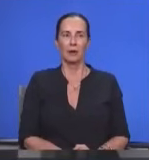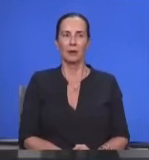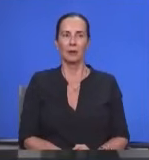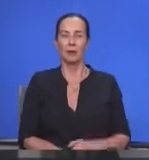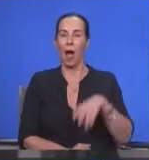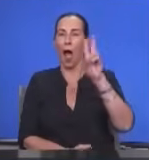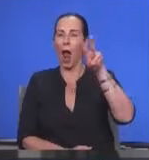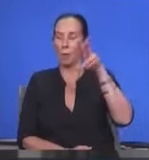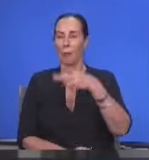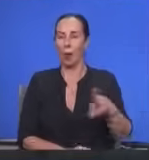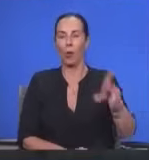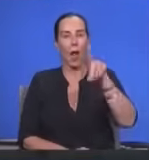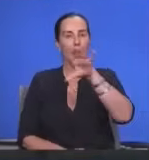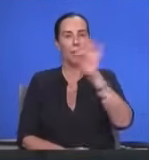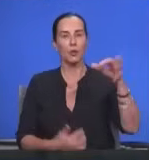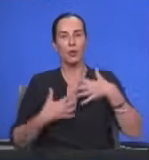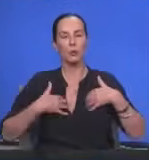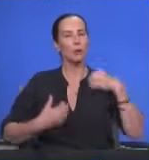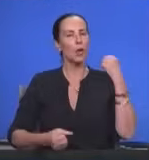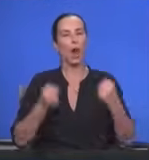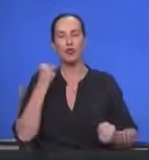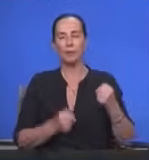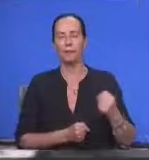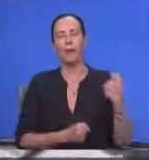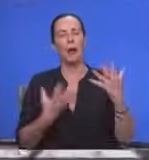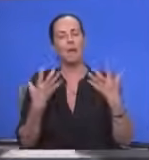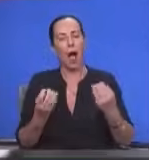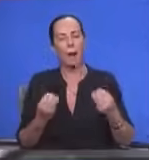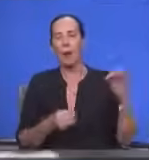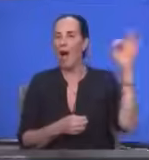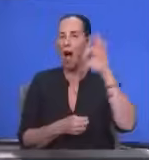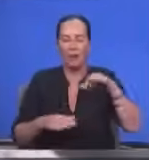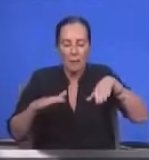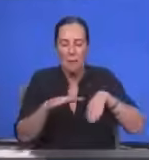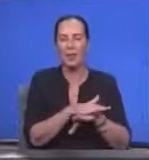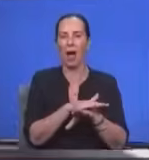לפחות 2,000 הרוגים, 1,500 פצועים קשה, ורבים נוספים עדיין לכודים